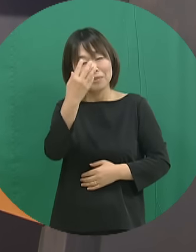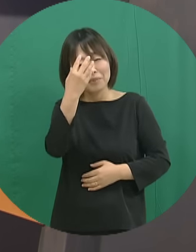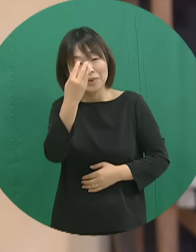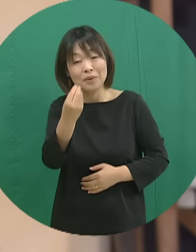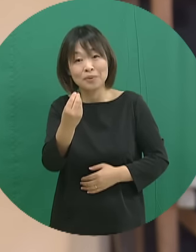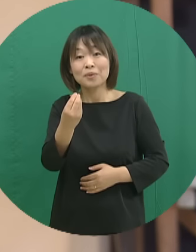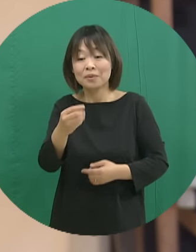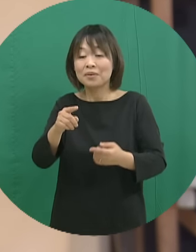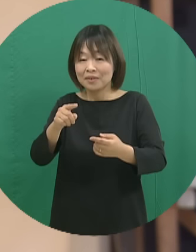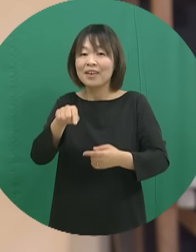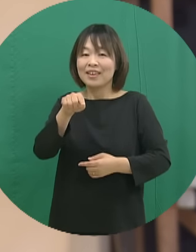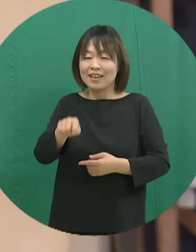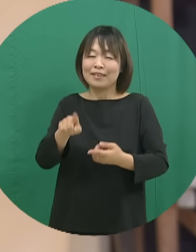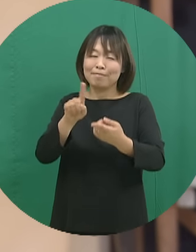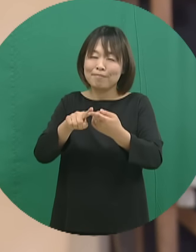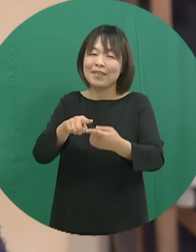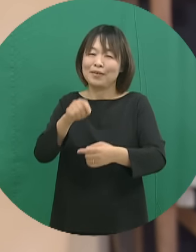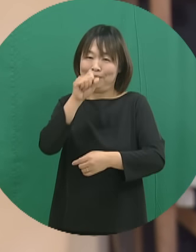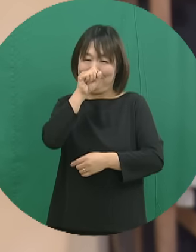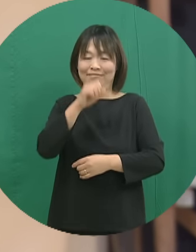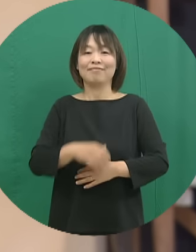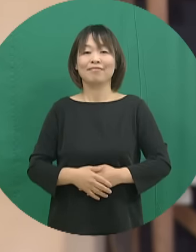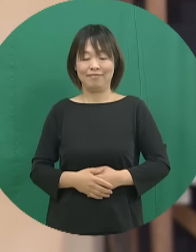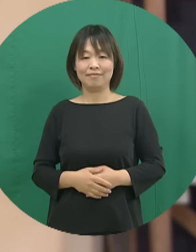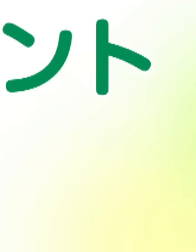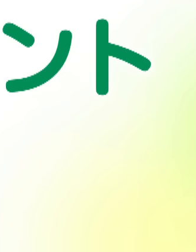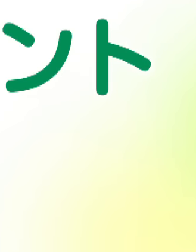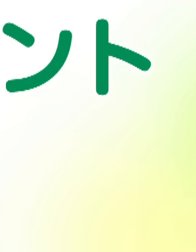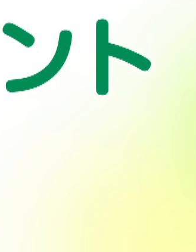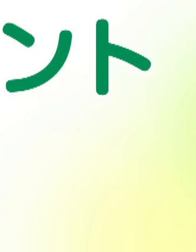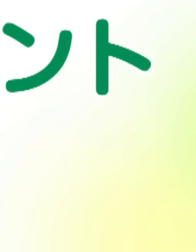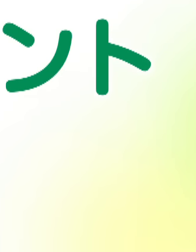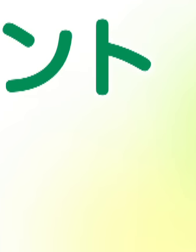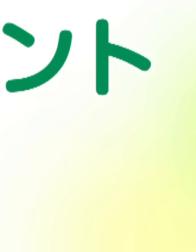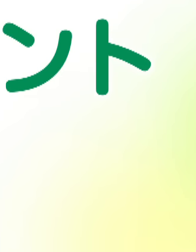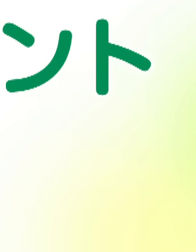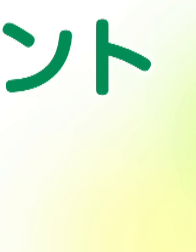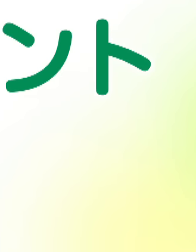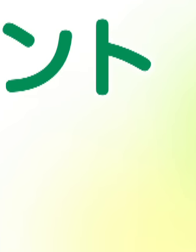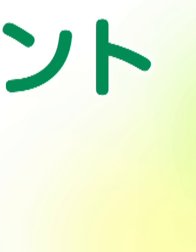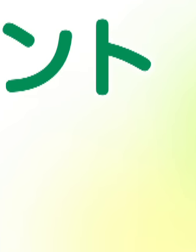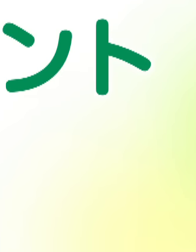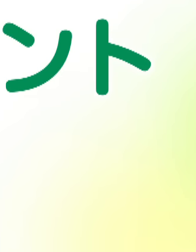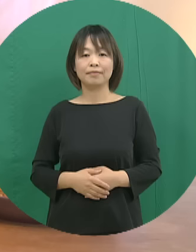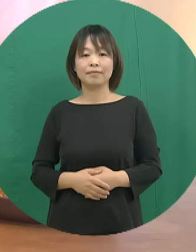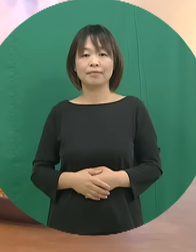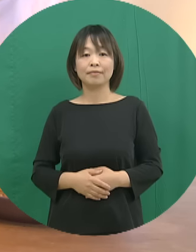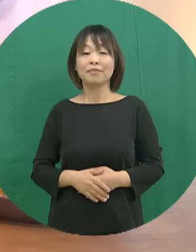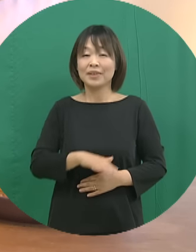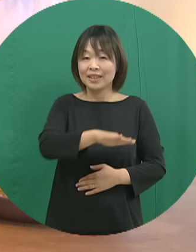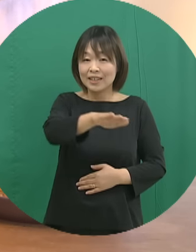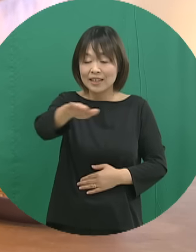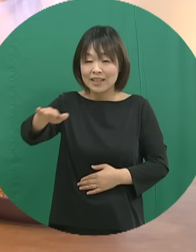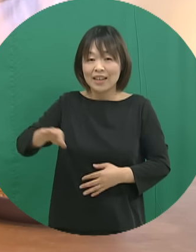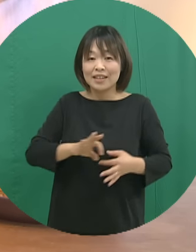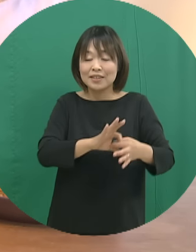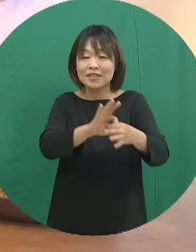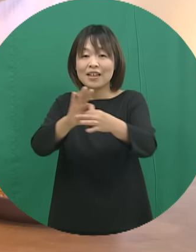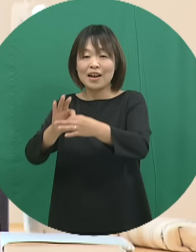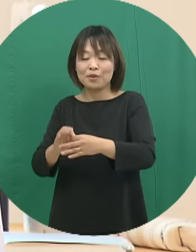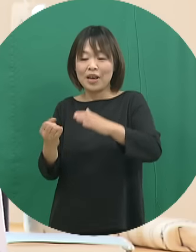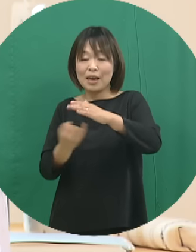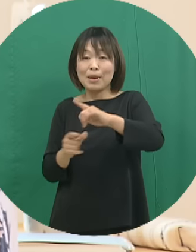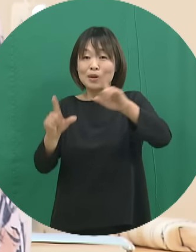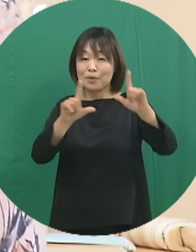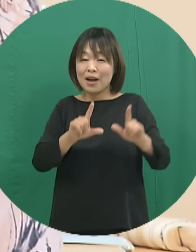な人とか、移住はおすすめかなとは思います。 今週の姫推しポイント、みんながつながる愛